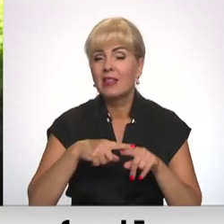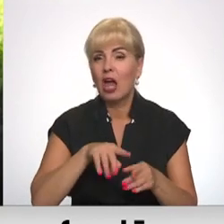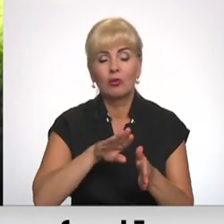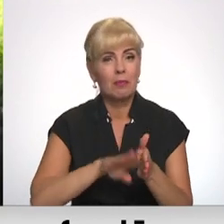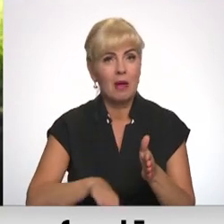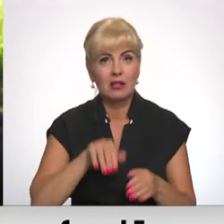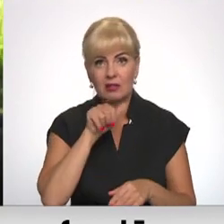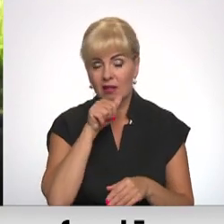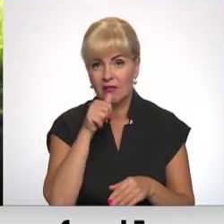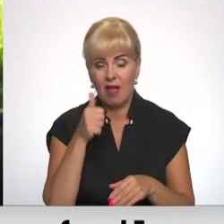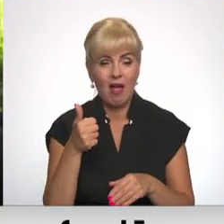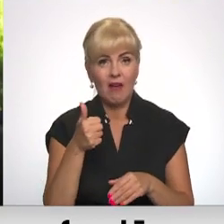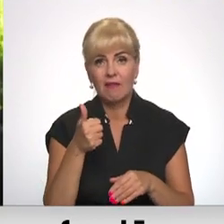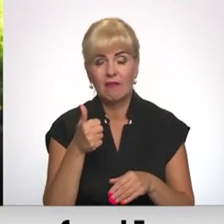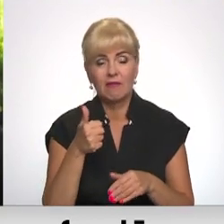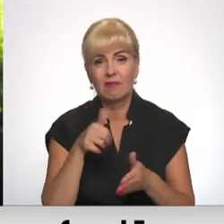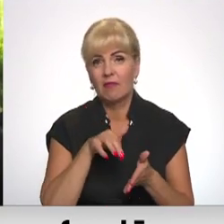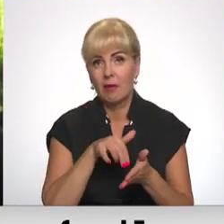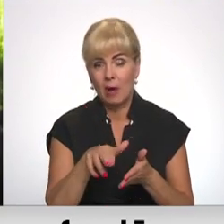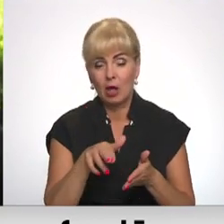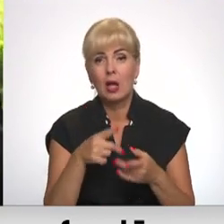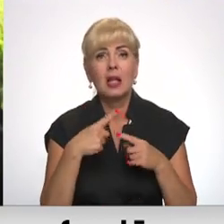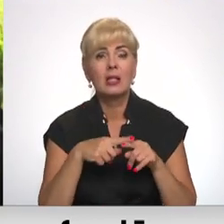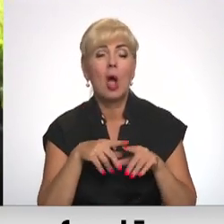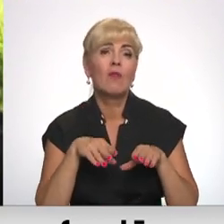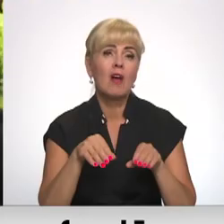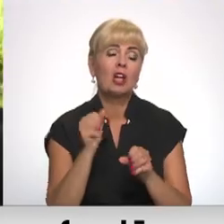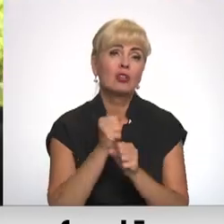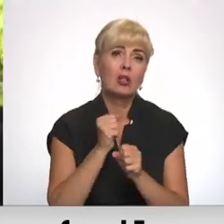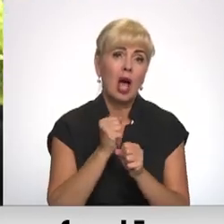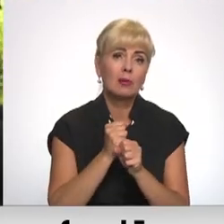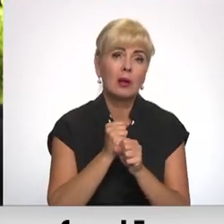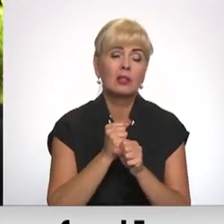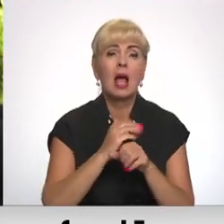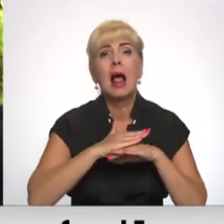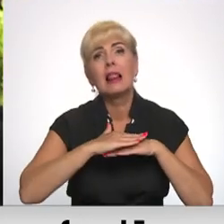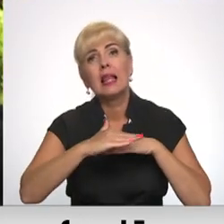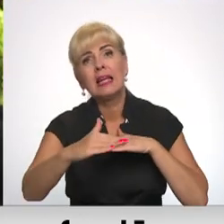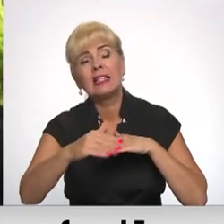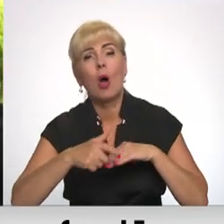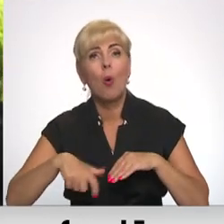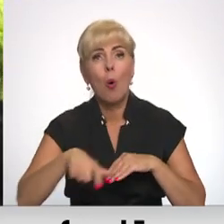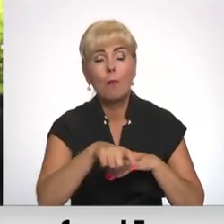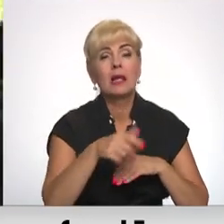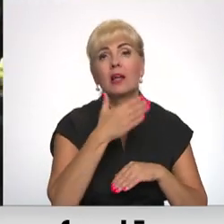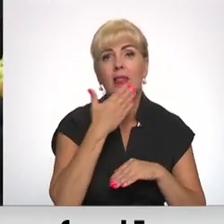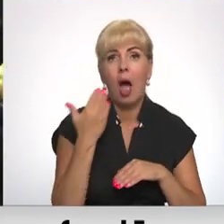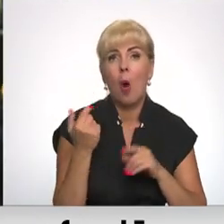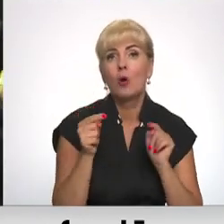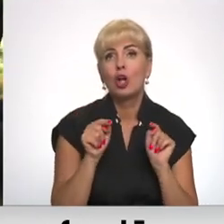iespējams pārvietoties. Ar tehniku var darīt darbus plašās līdzenuma upēs, kur nav šāda